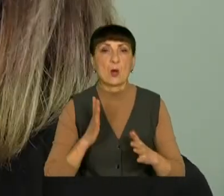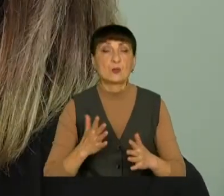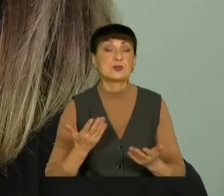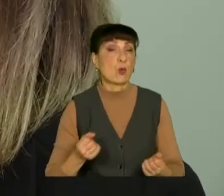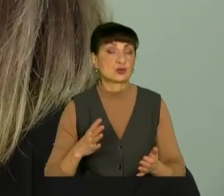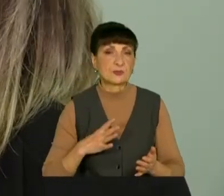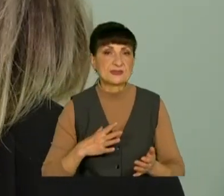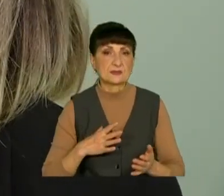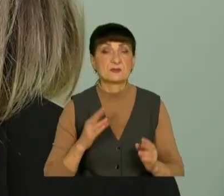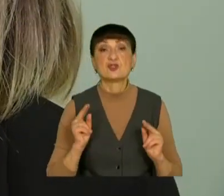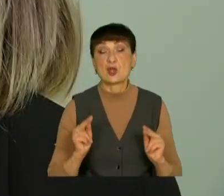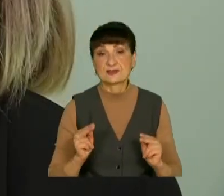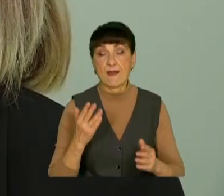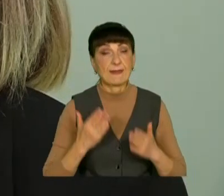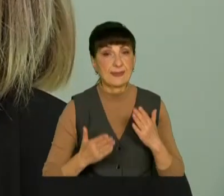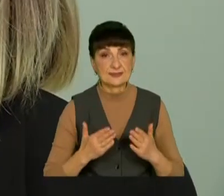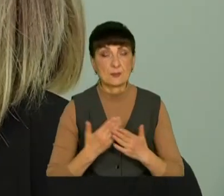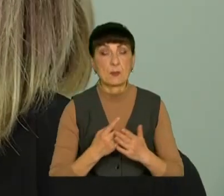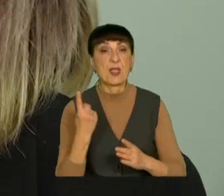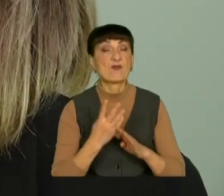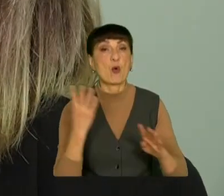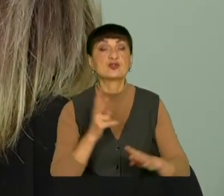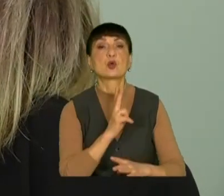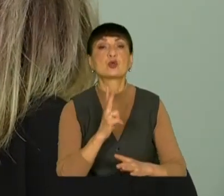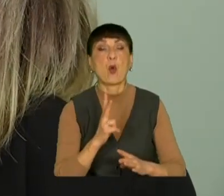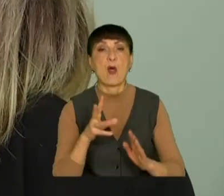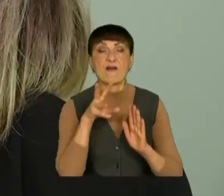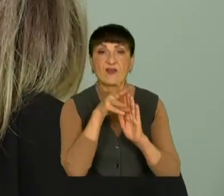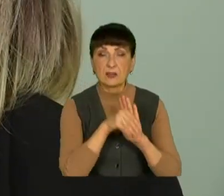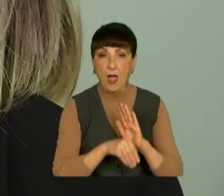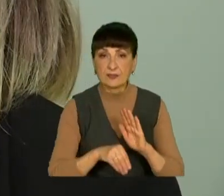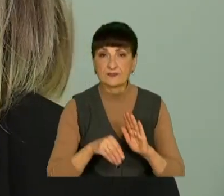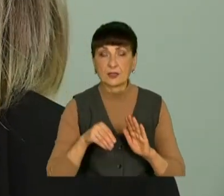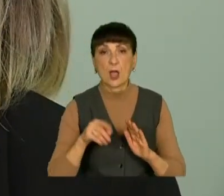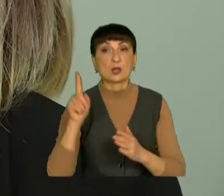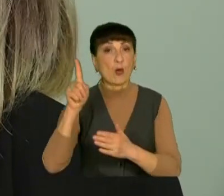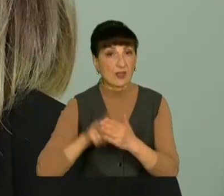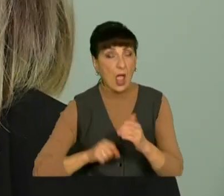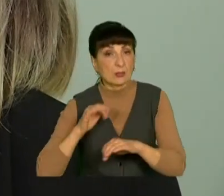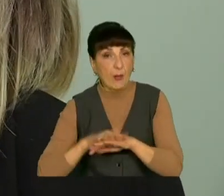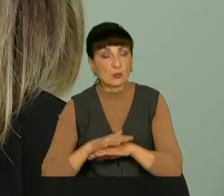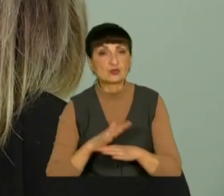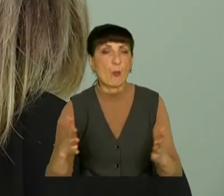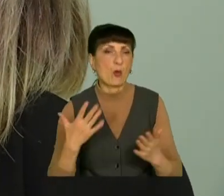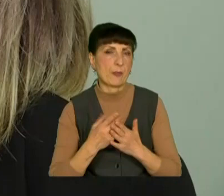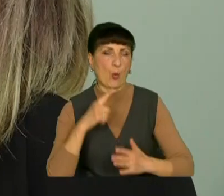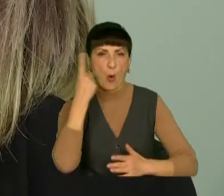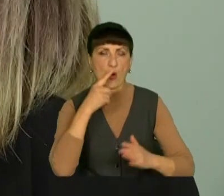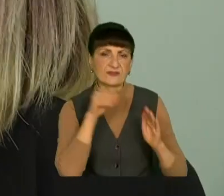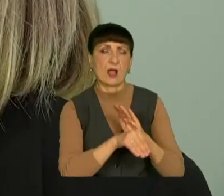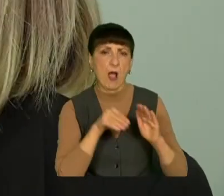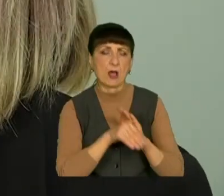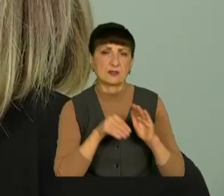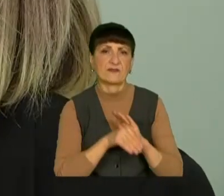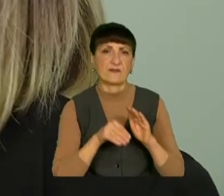всего, например, справедливо, да, если получит в первую очередь тот вкладчик, который доверяет Отбасыбанку уже более, например, года и